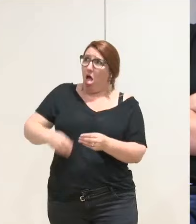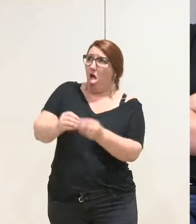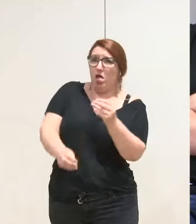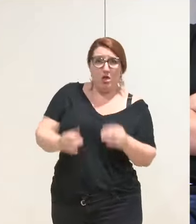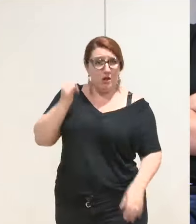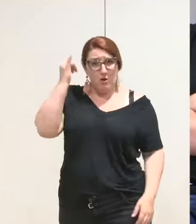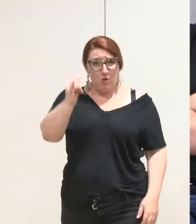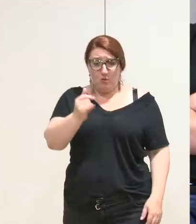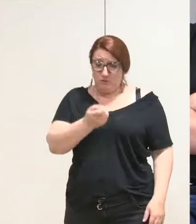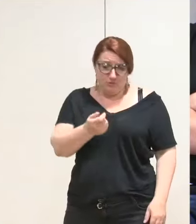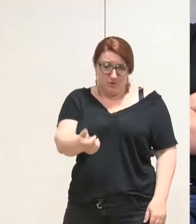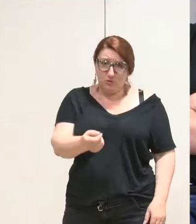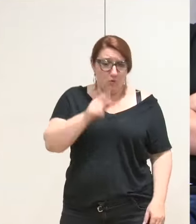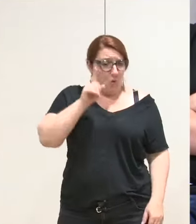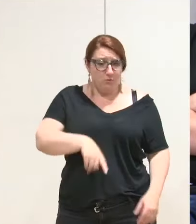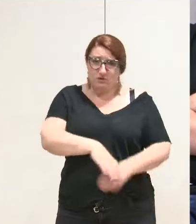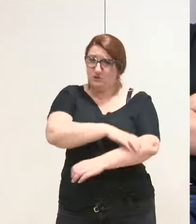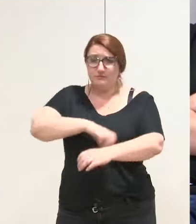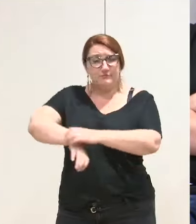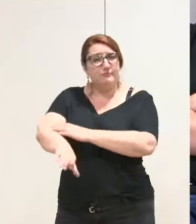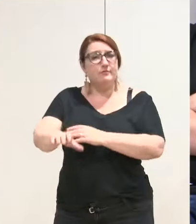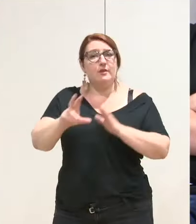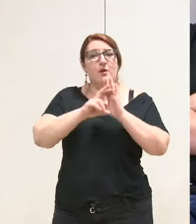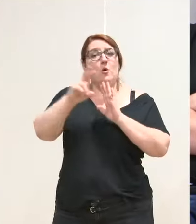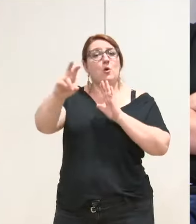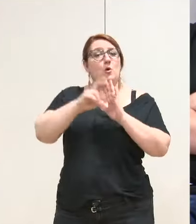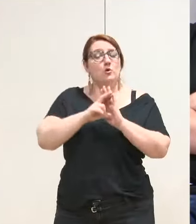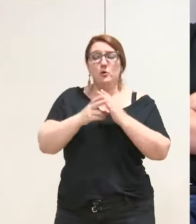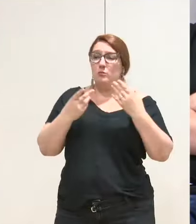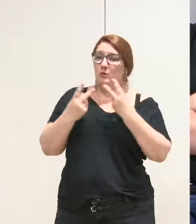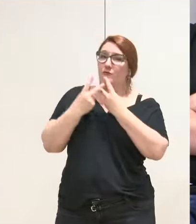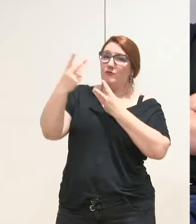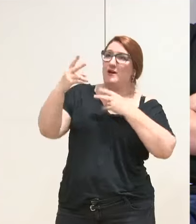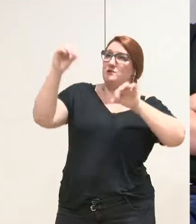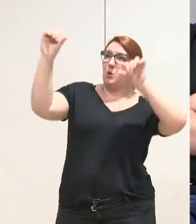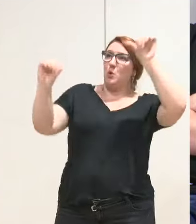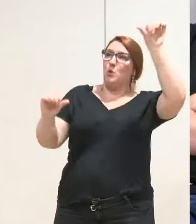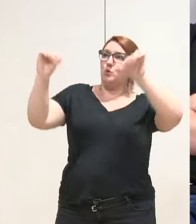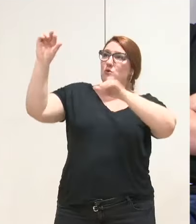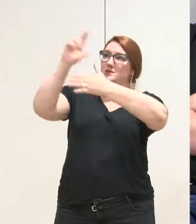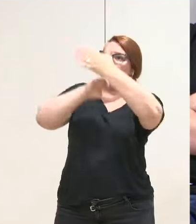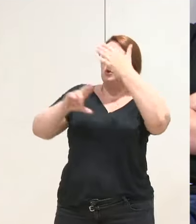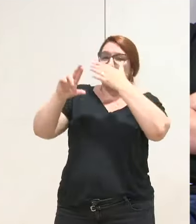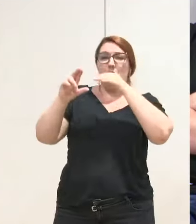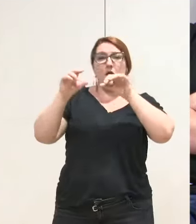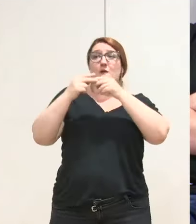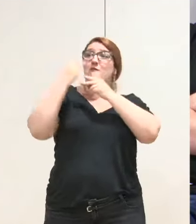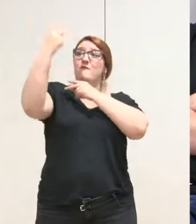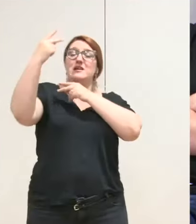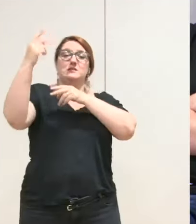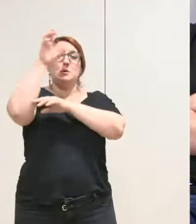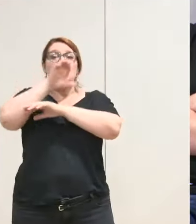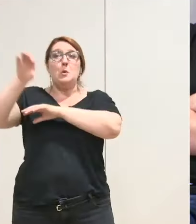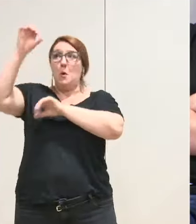savoir comment Grenoble se positionne dans la dans la concurrence régionale et européenne puisque nous ne sommes pas